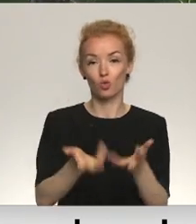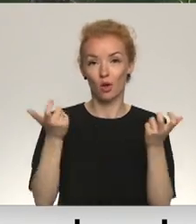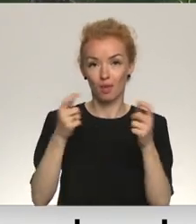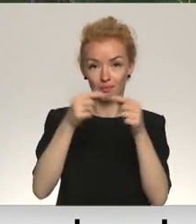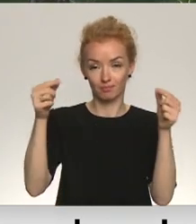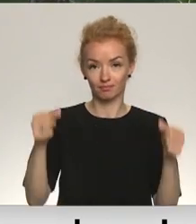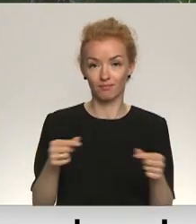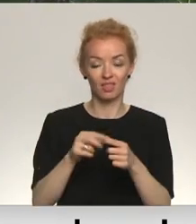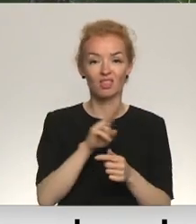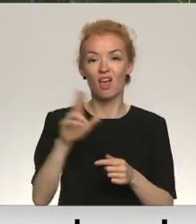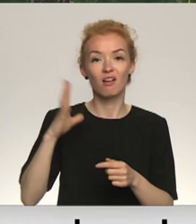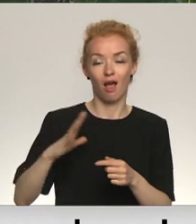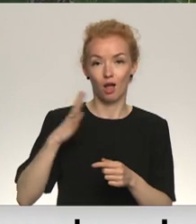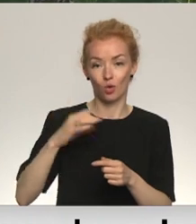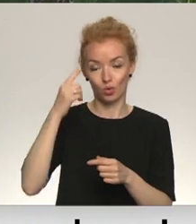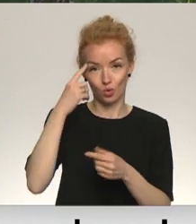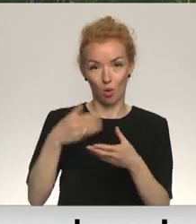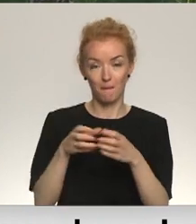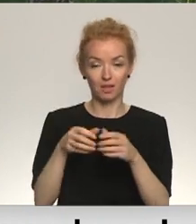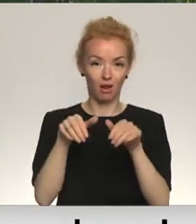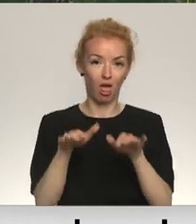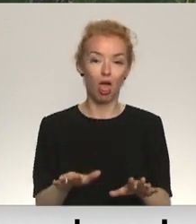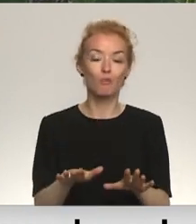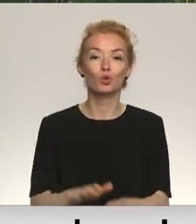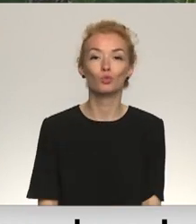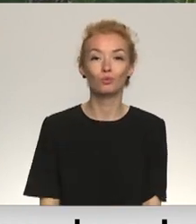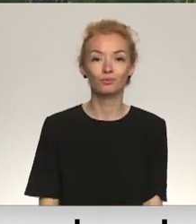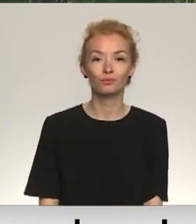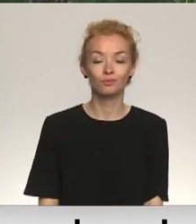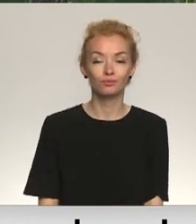plāksnes, negaidot domas lēmumus. Sandra Leitāne, Andris Pāns, Vidzemes televīzija.